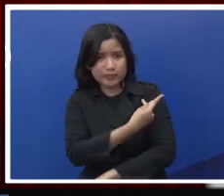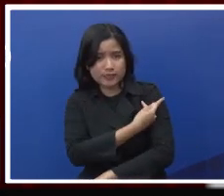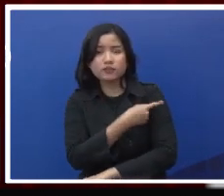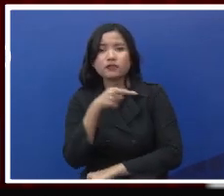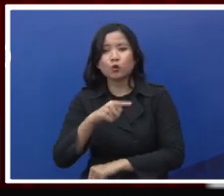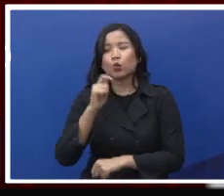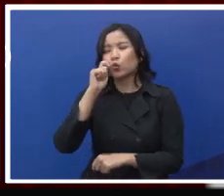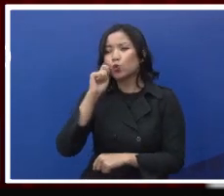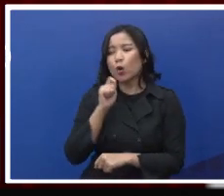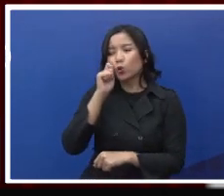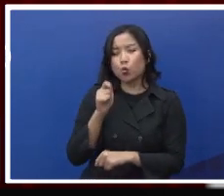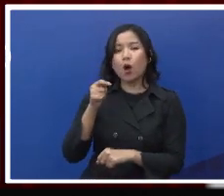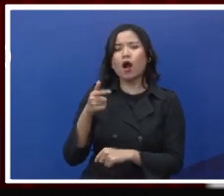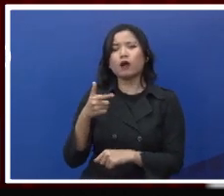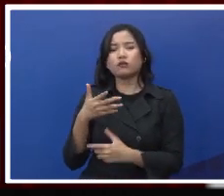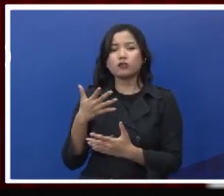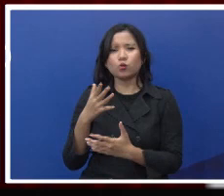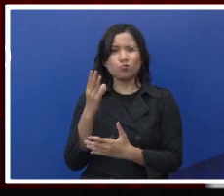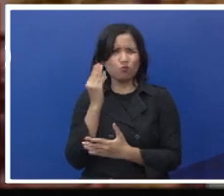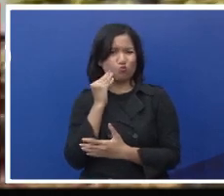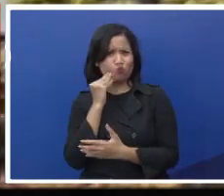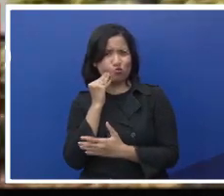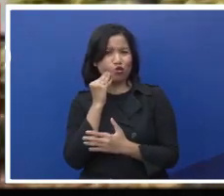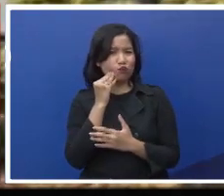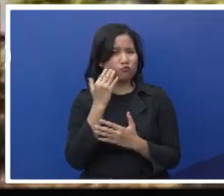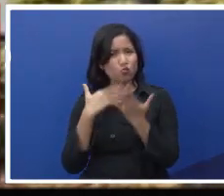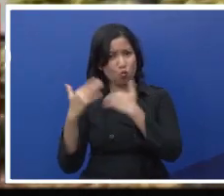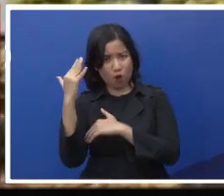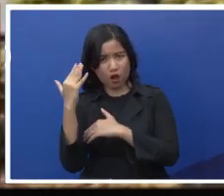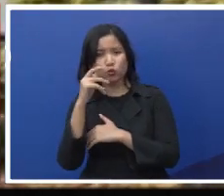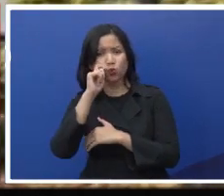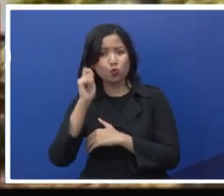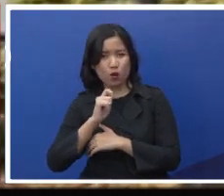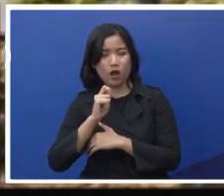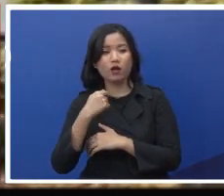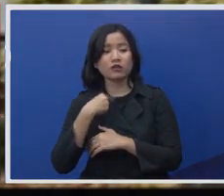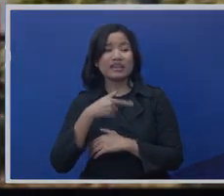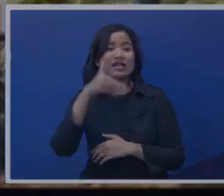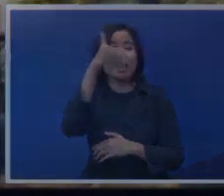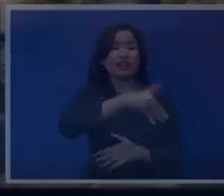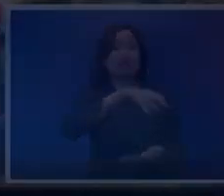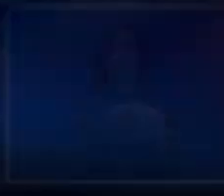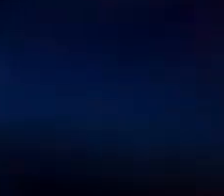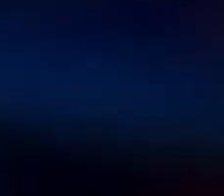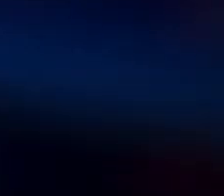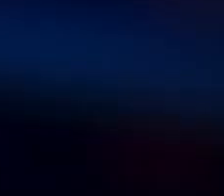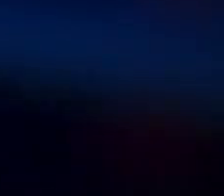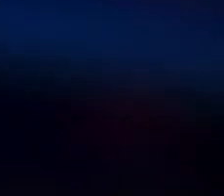terutama jamaah lansia yang mungkin punya kesulitan untuk mendatangi sentra vaksinasi.